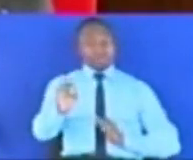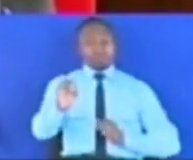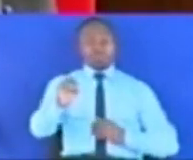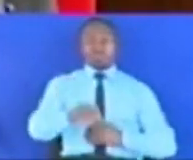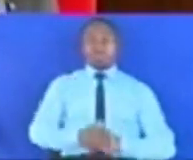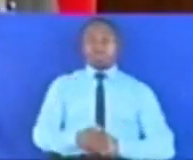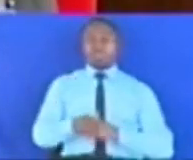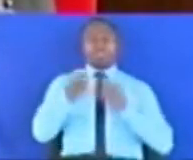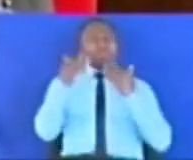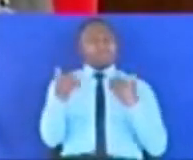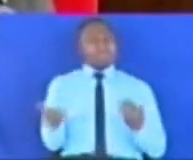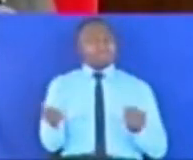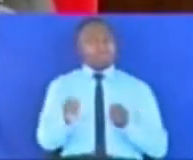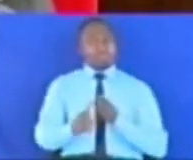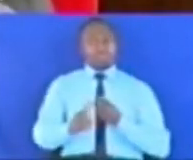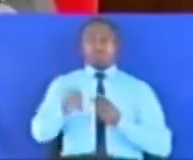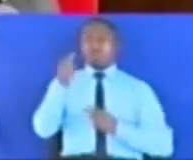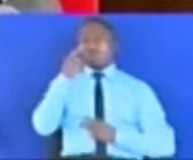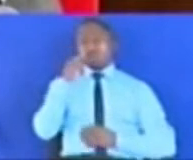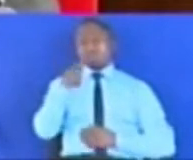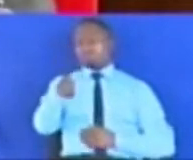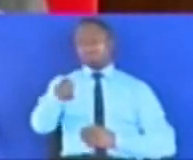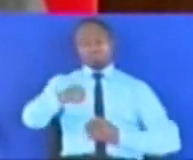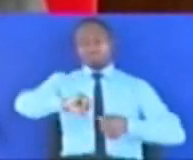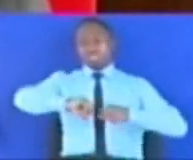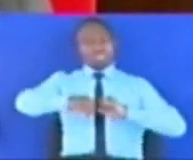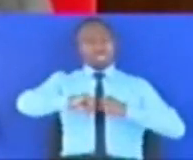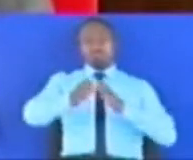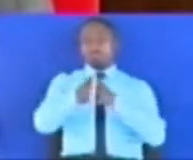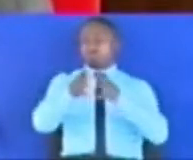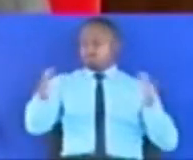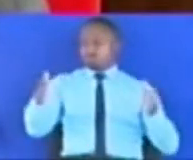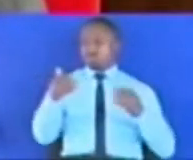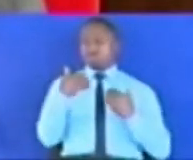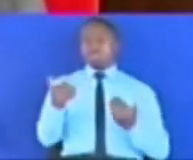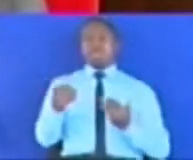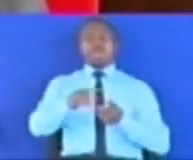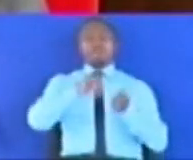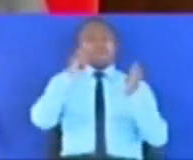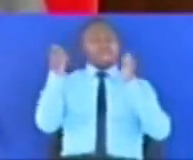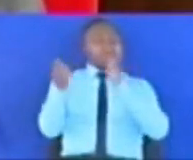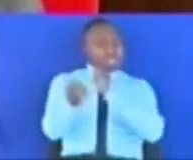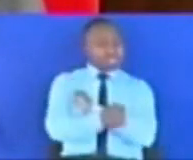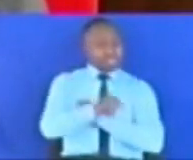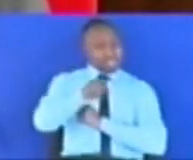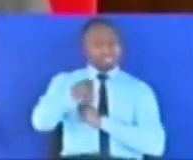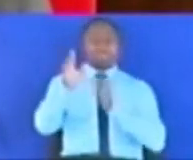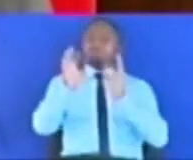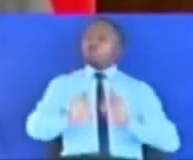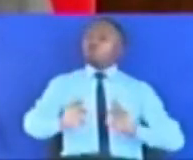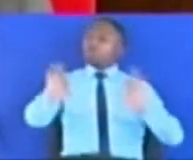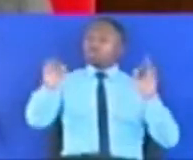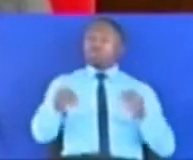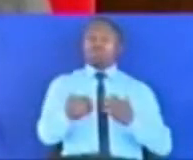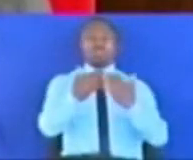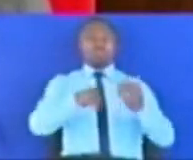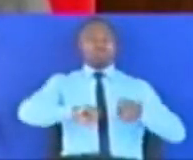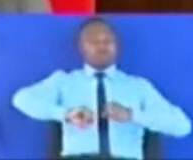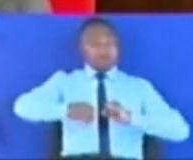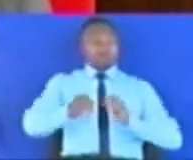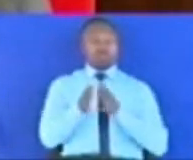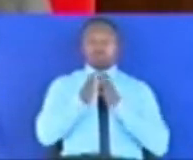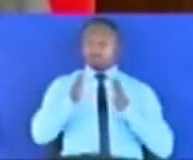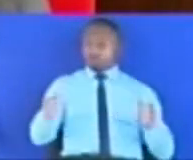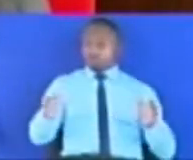siku 90. Kwa hiyo unakuta wanaona kwamba kuna changamoto, mbadilishe na mboreshe hicho. kwa sababu ni changamoto kubwa